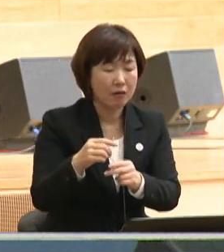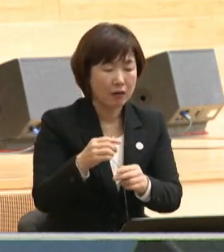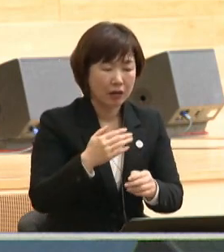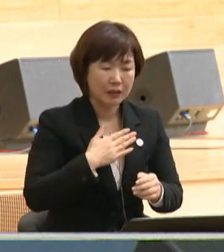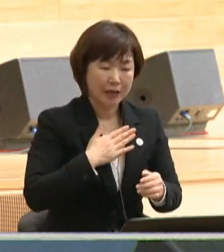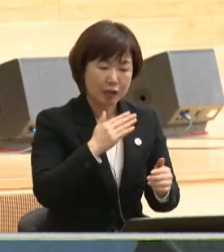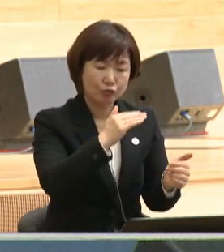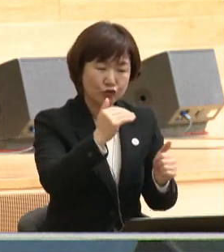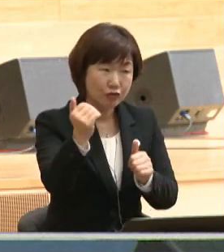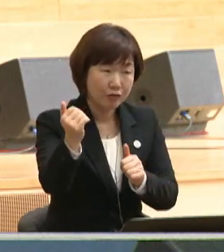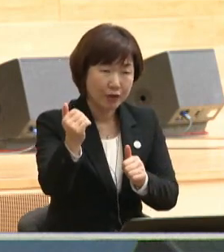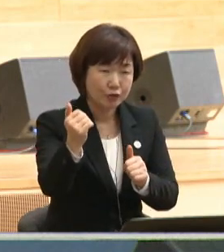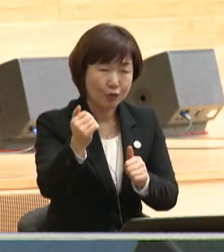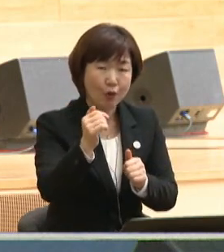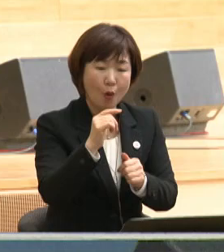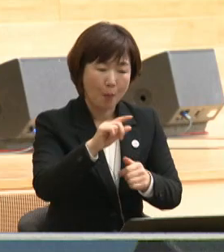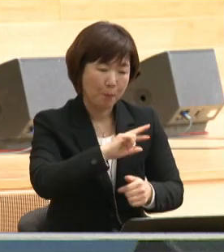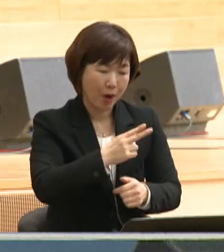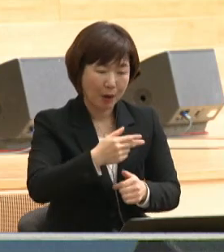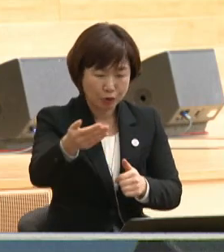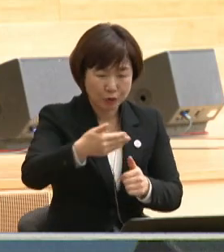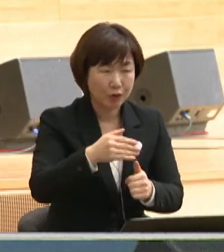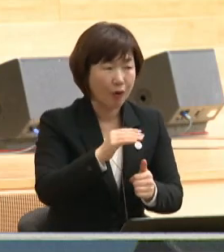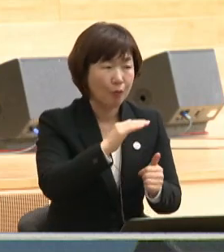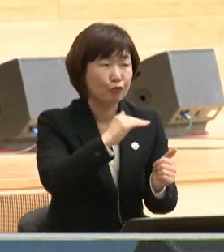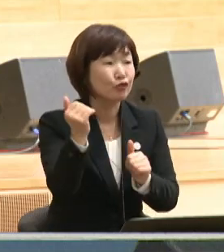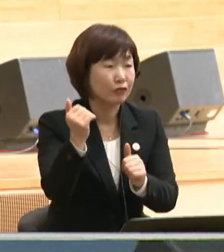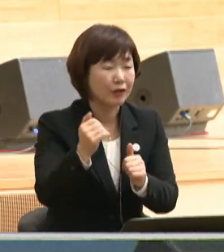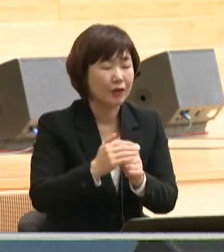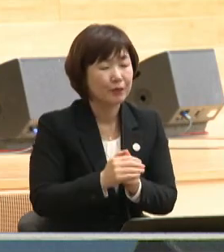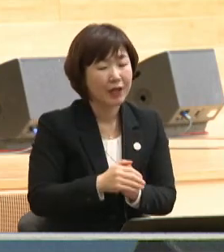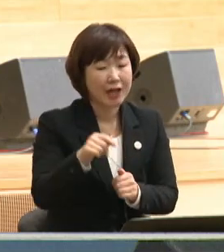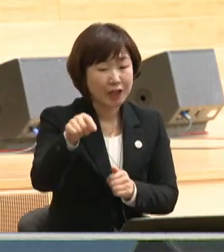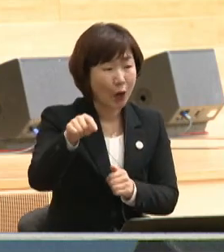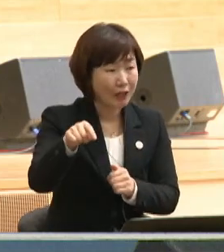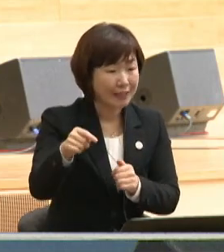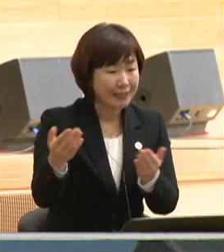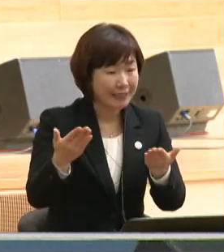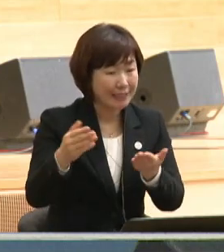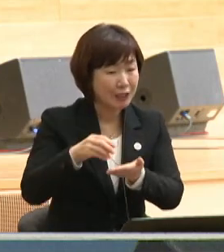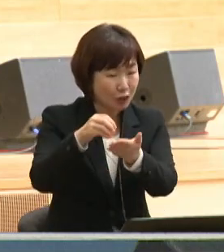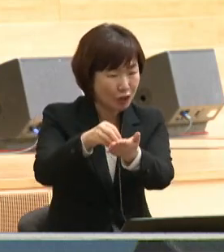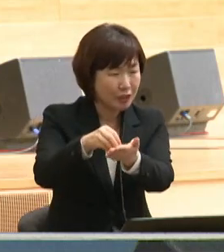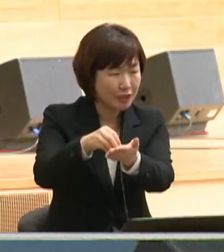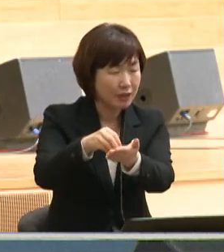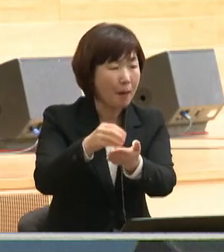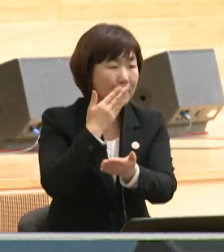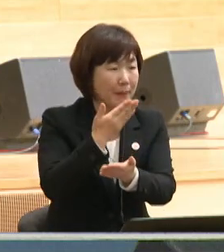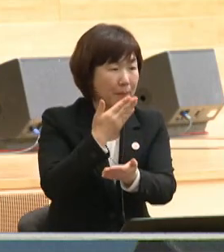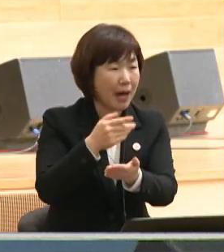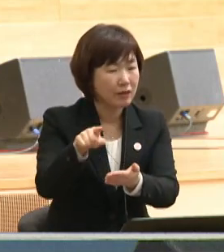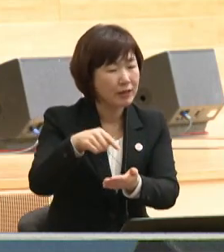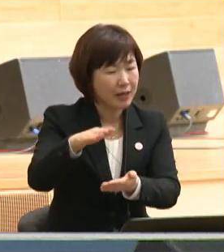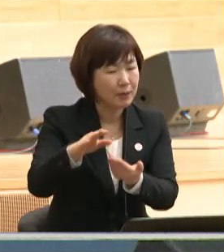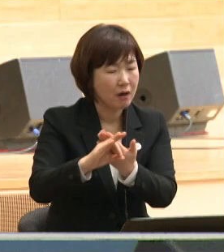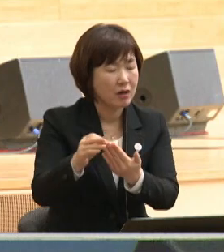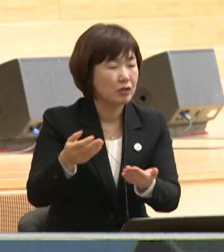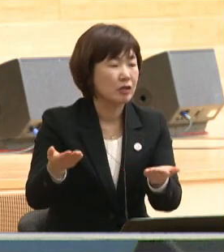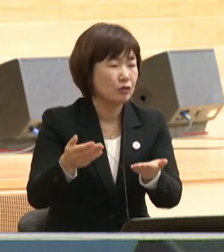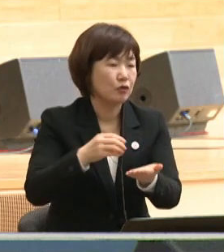주면서 이렇게 이야기를 하는 겁니다 그러면서 어떤 이야기를 하냐면 여기 가면 내가 추천해 줄테니까 여기 가면